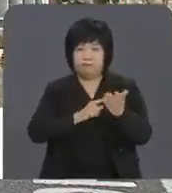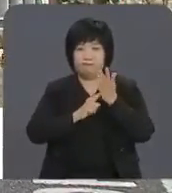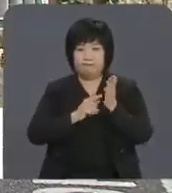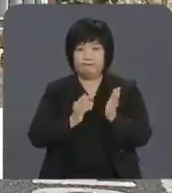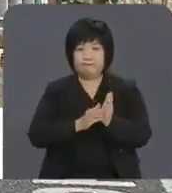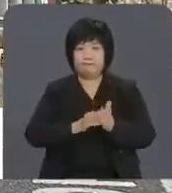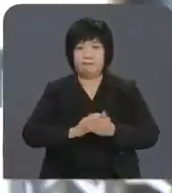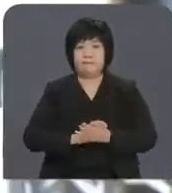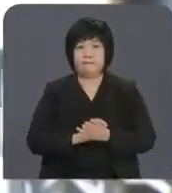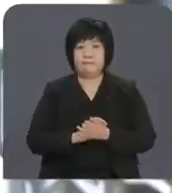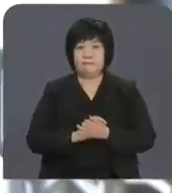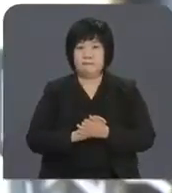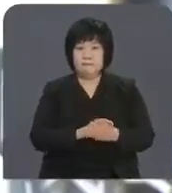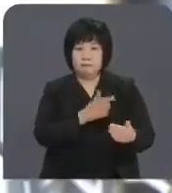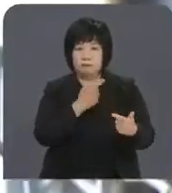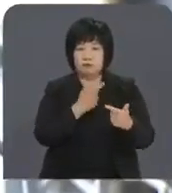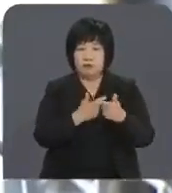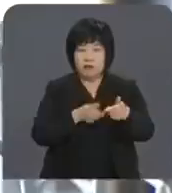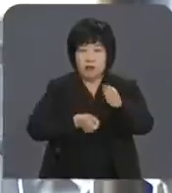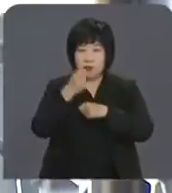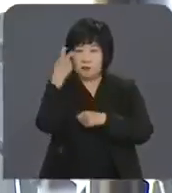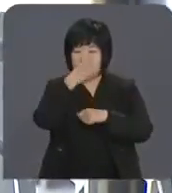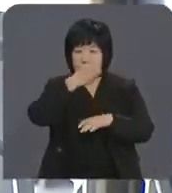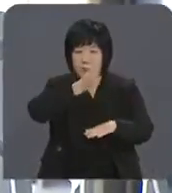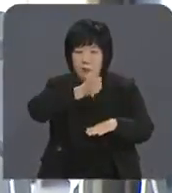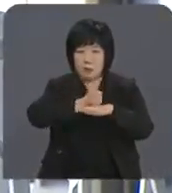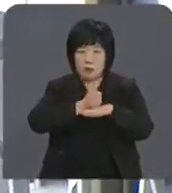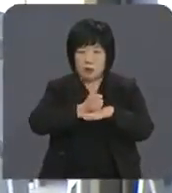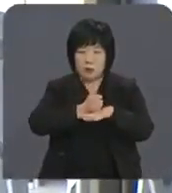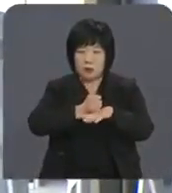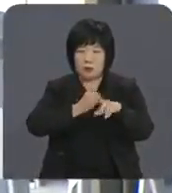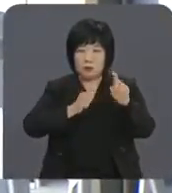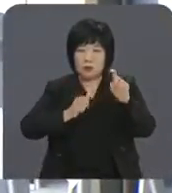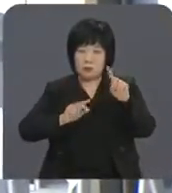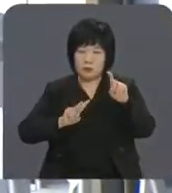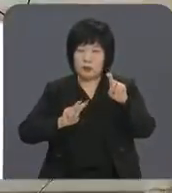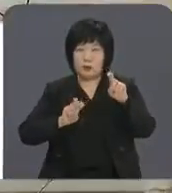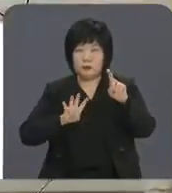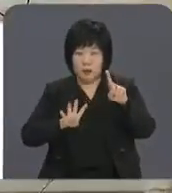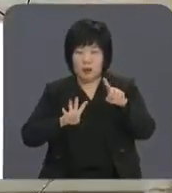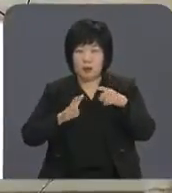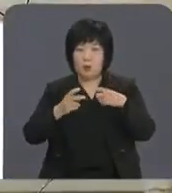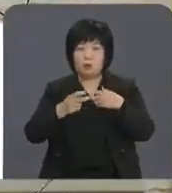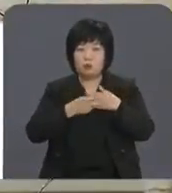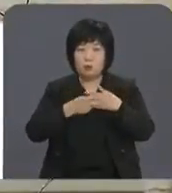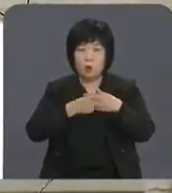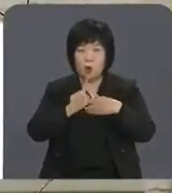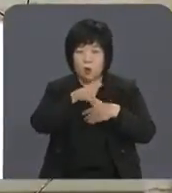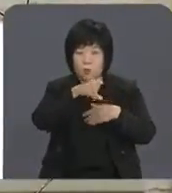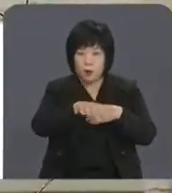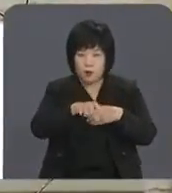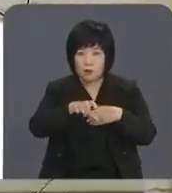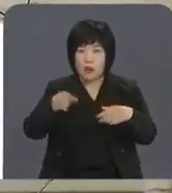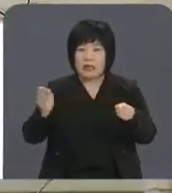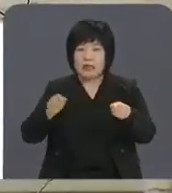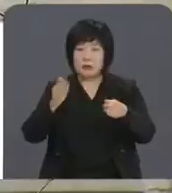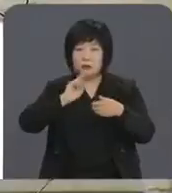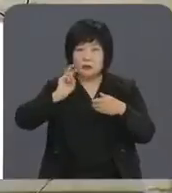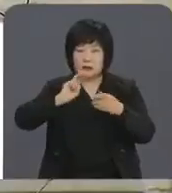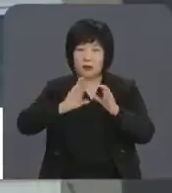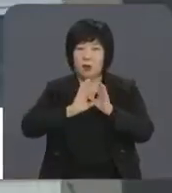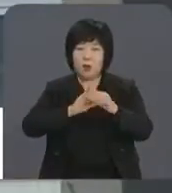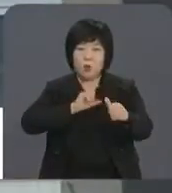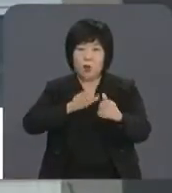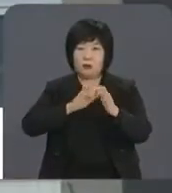받았습니다 부산시 역학조사 결과 지난 24일 부산의 한 병원에서 장구 음악실 관련 확진 자와